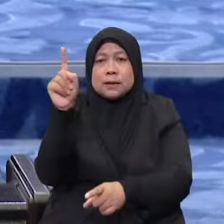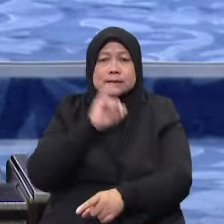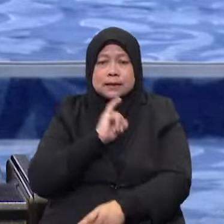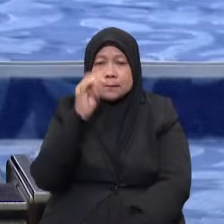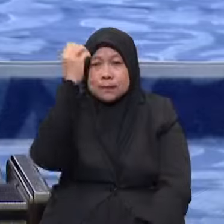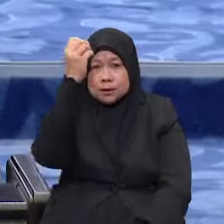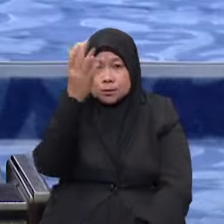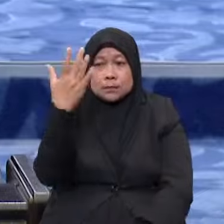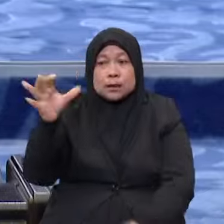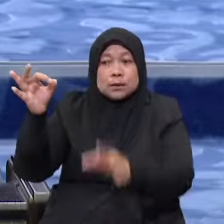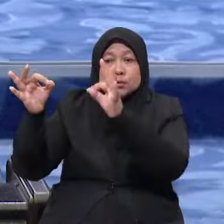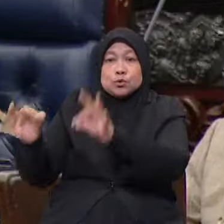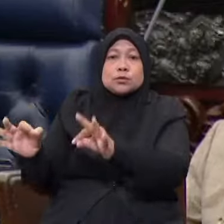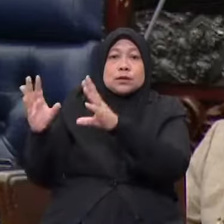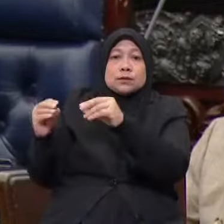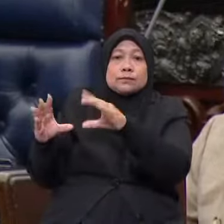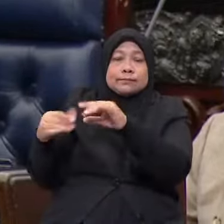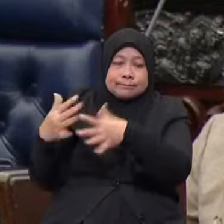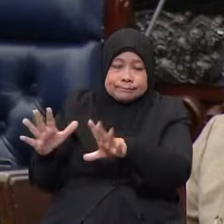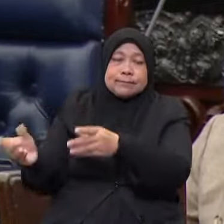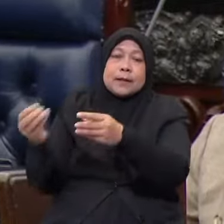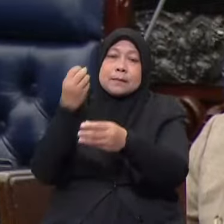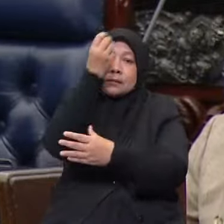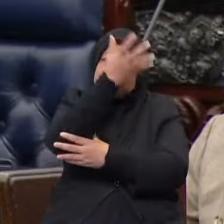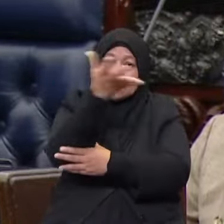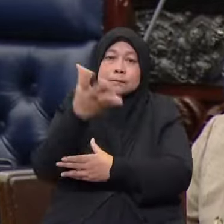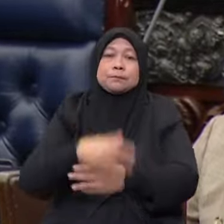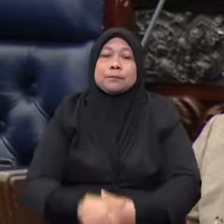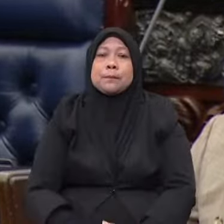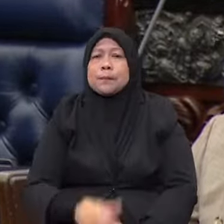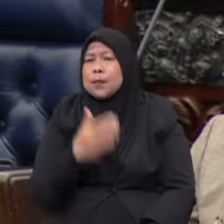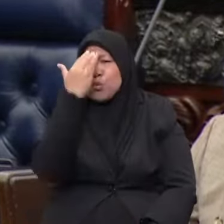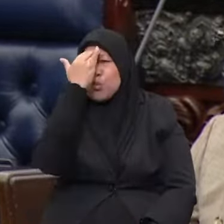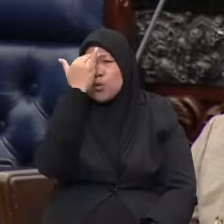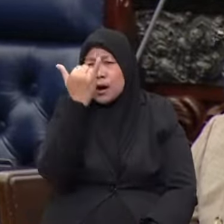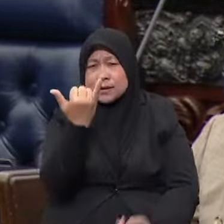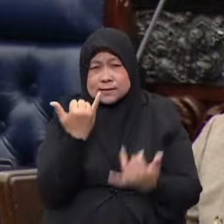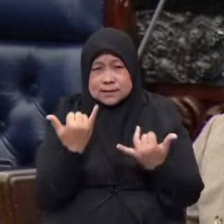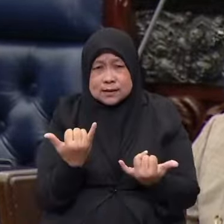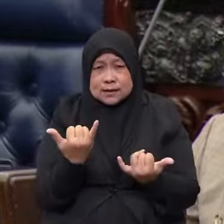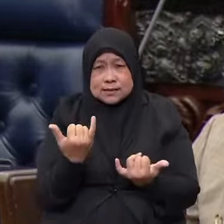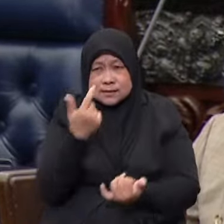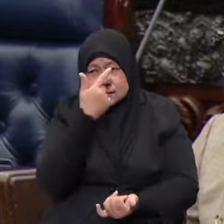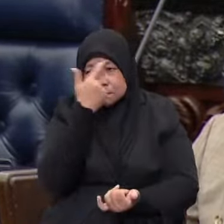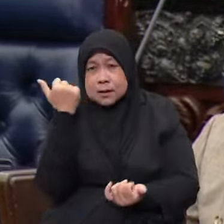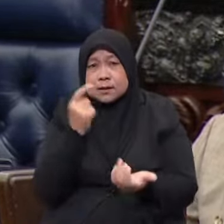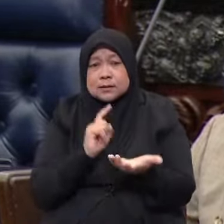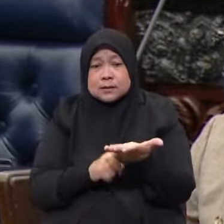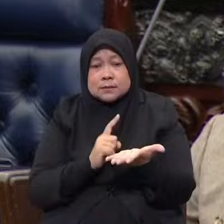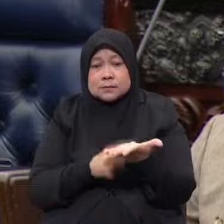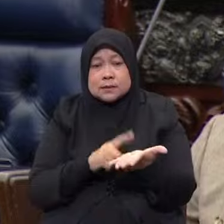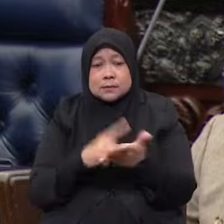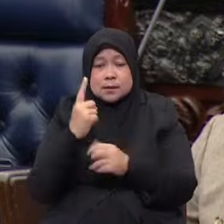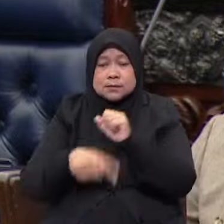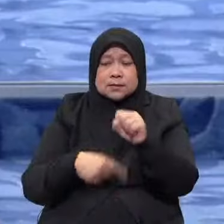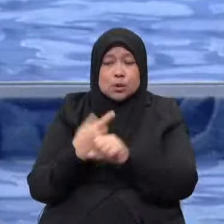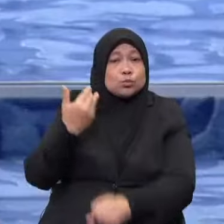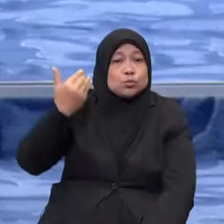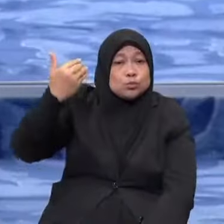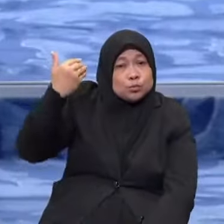maklumkan setelah keputusan dibuat. Baik. Mengapa sekarang? Ini kerana dirunding sejak setahun yang